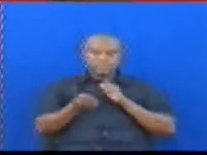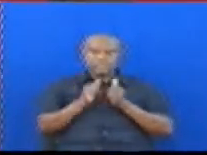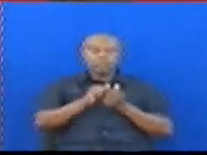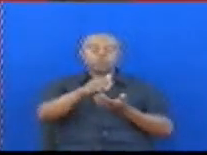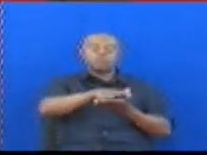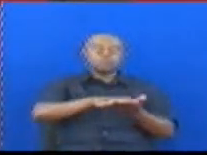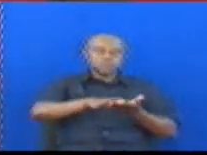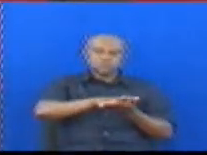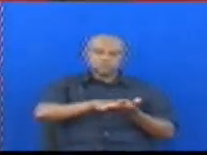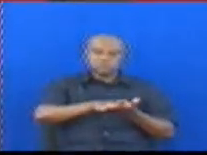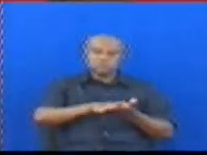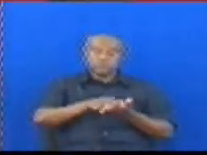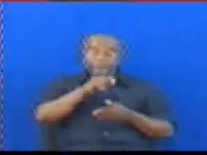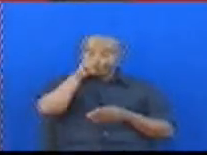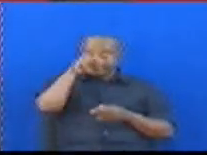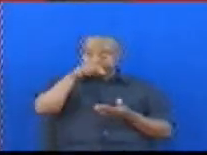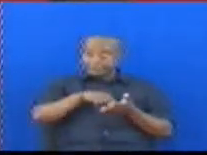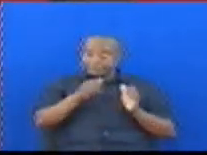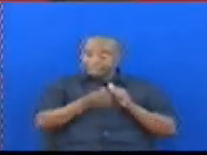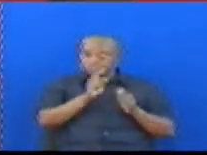sababu